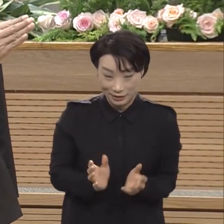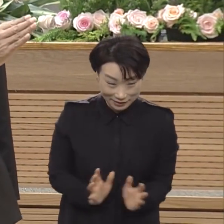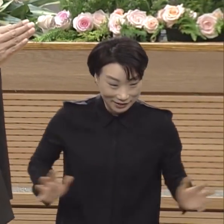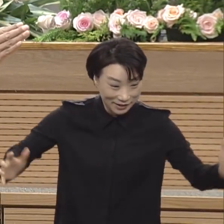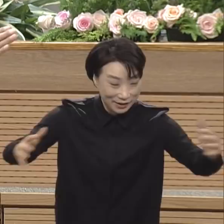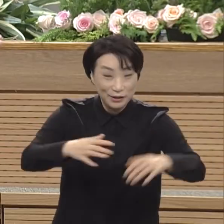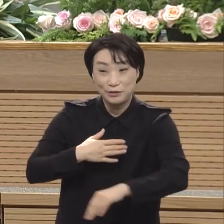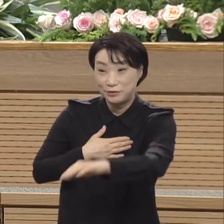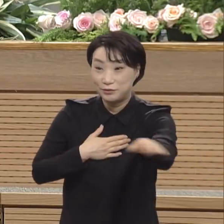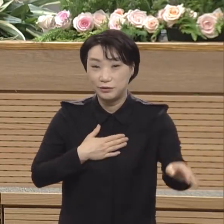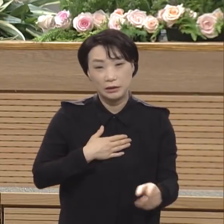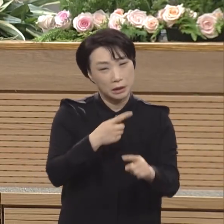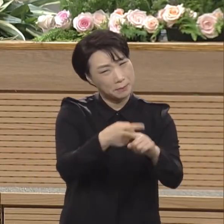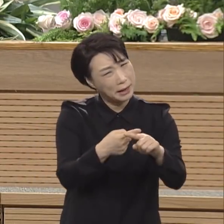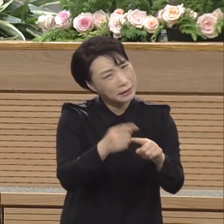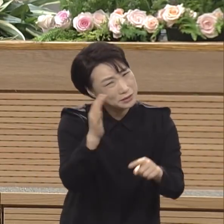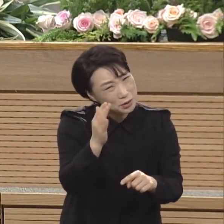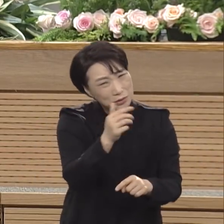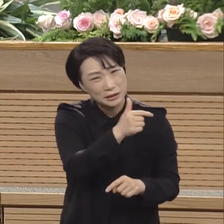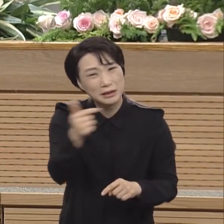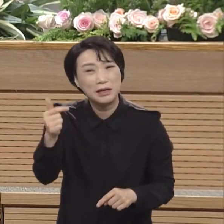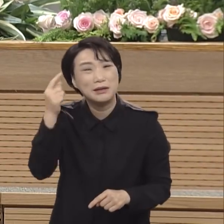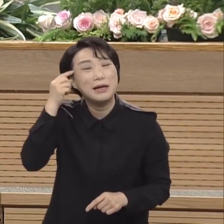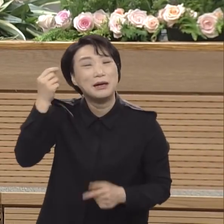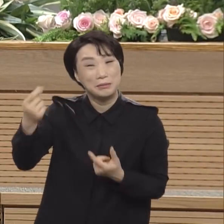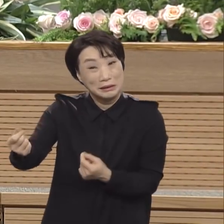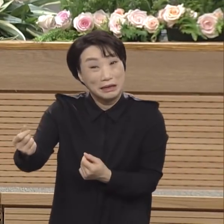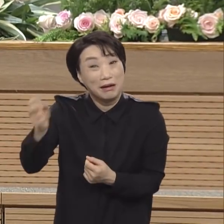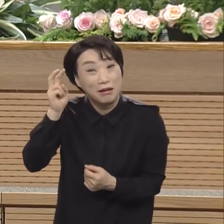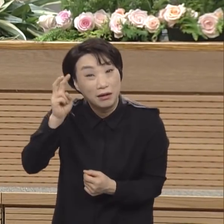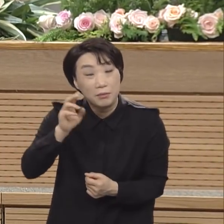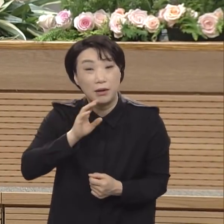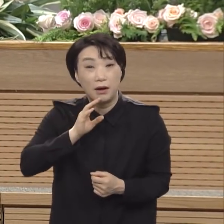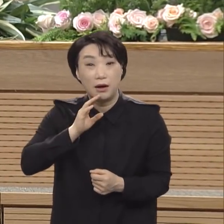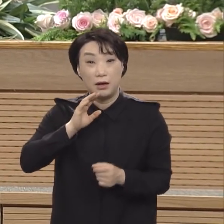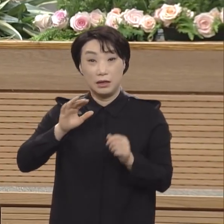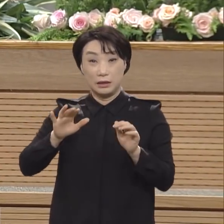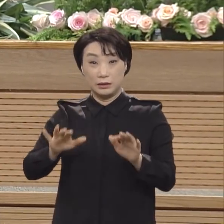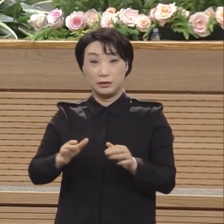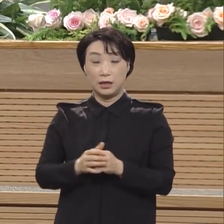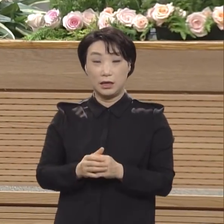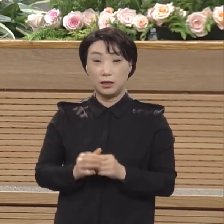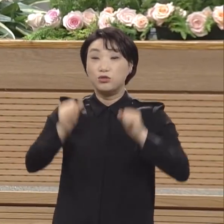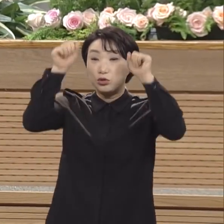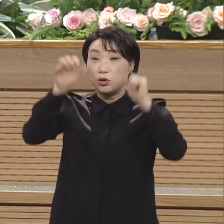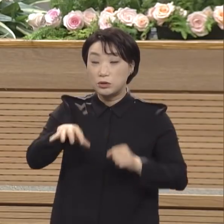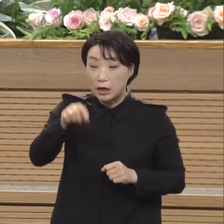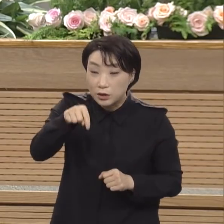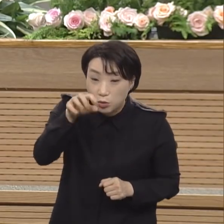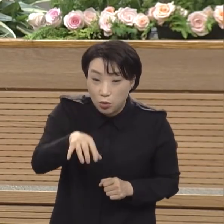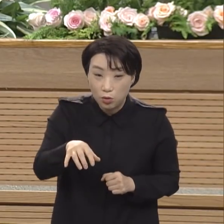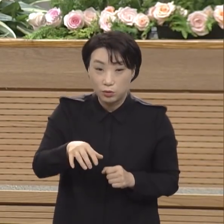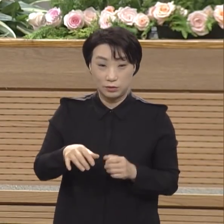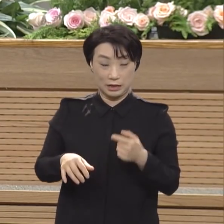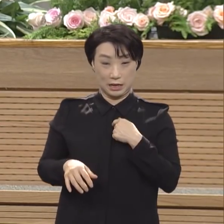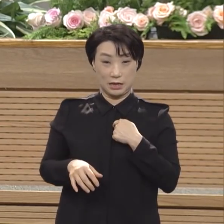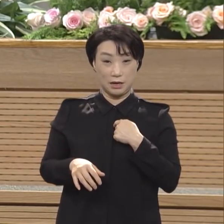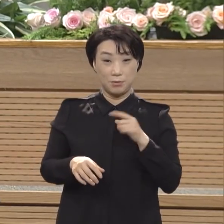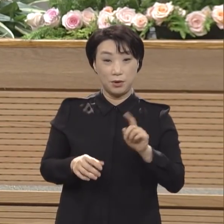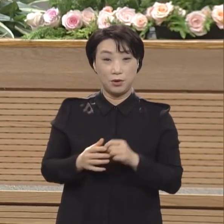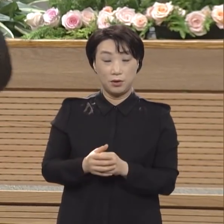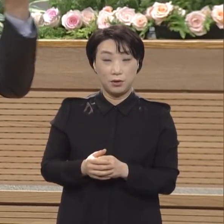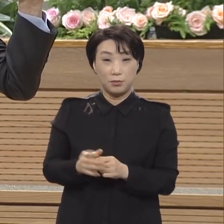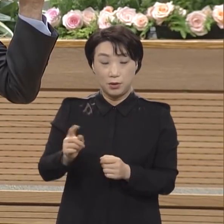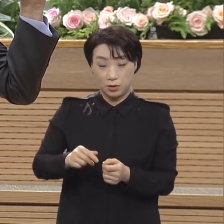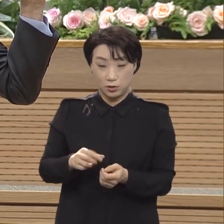이렇게 되지 않겠나 그렇게 싶습니다. 근데 이 운동장이 강단에서 말을 하면